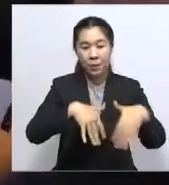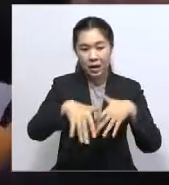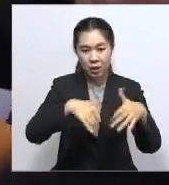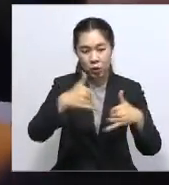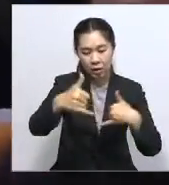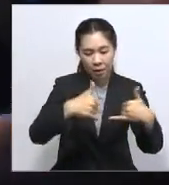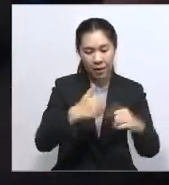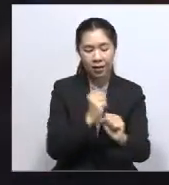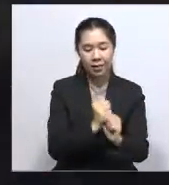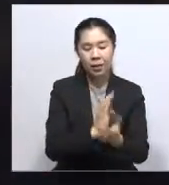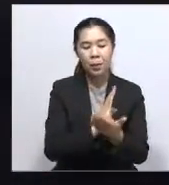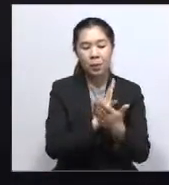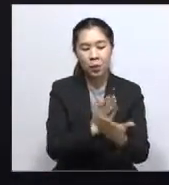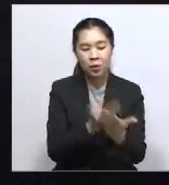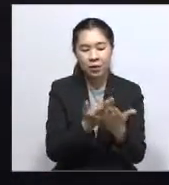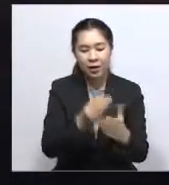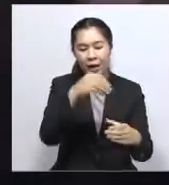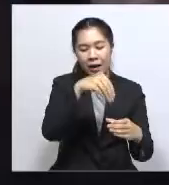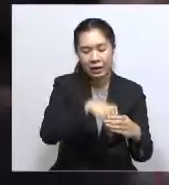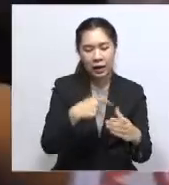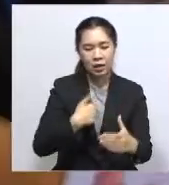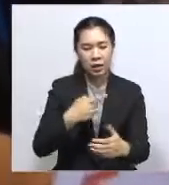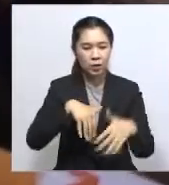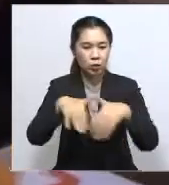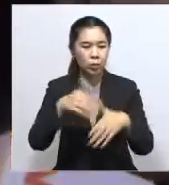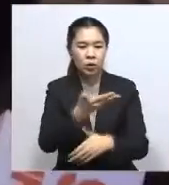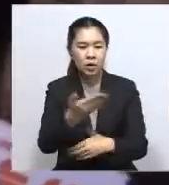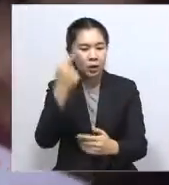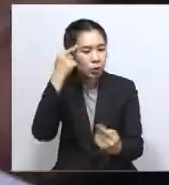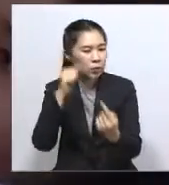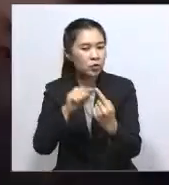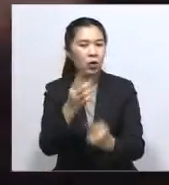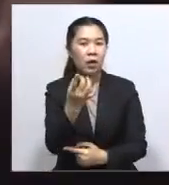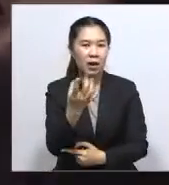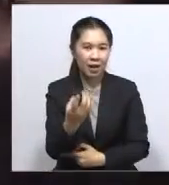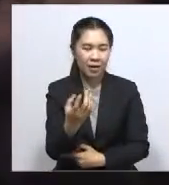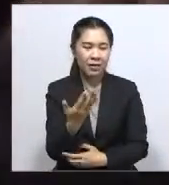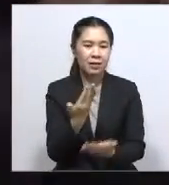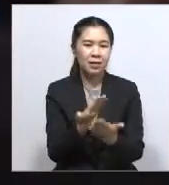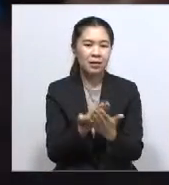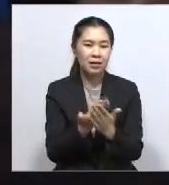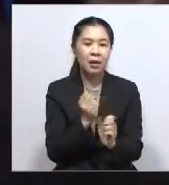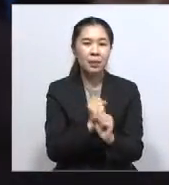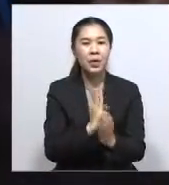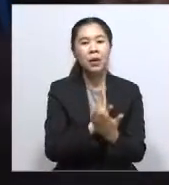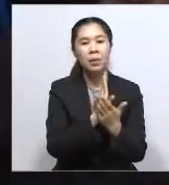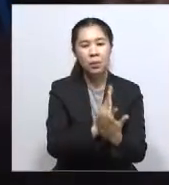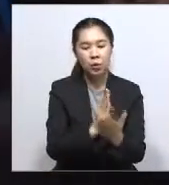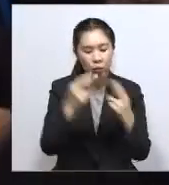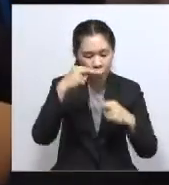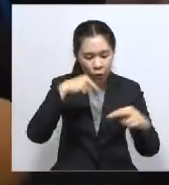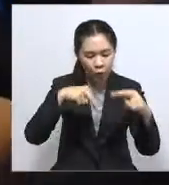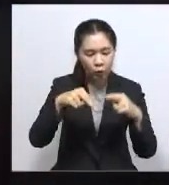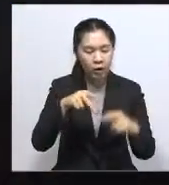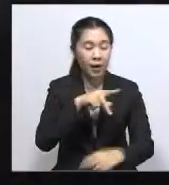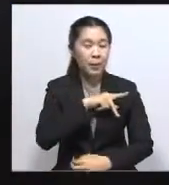ครับ เขาประสงค์อะไรเขาต้องการเอาเงินมาทำบุญเนี่ยบำรุงพระพุทธศาส